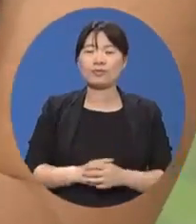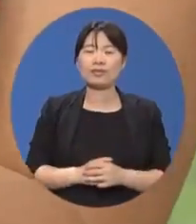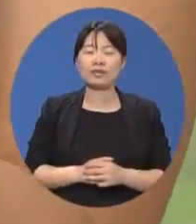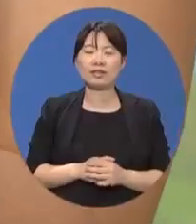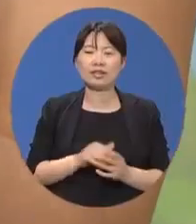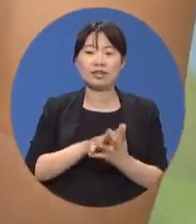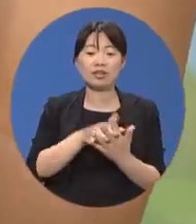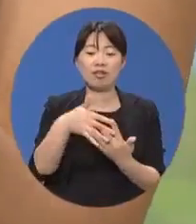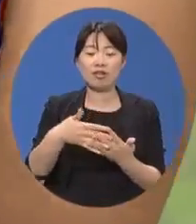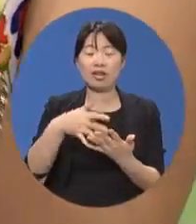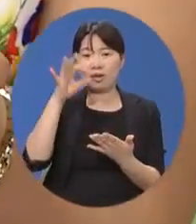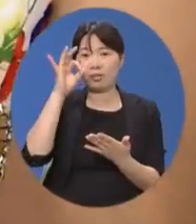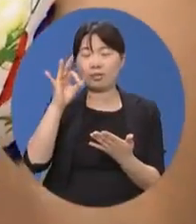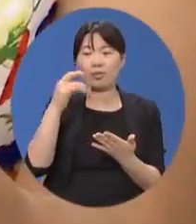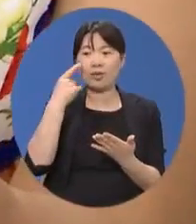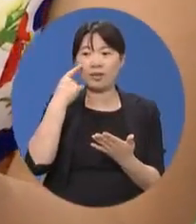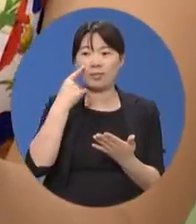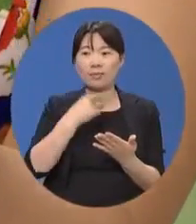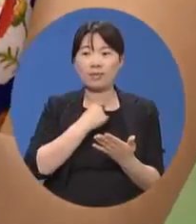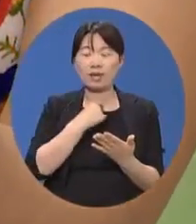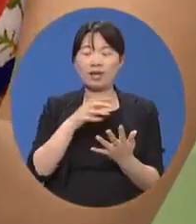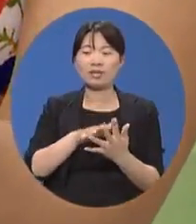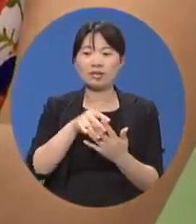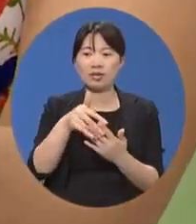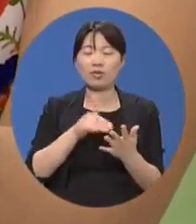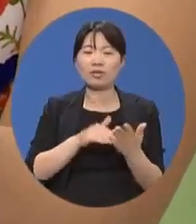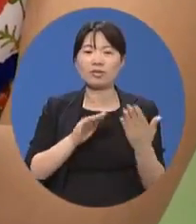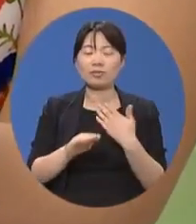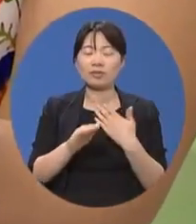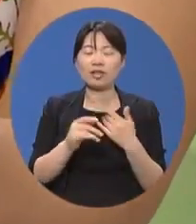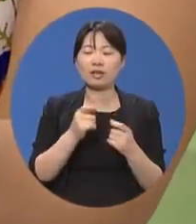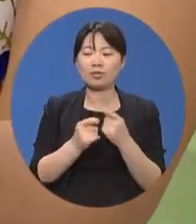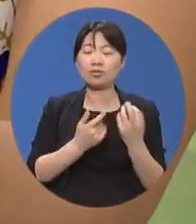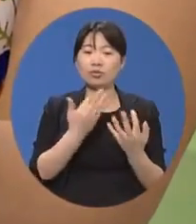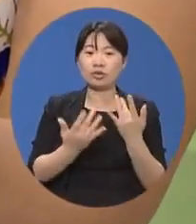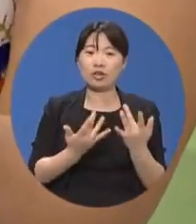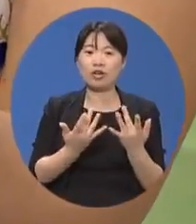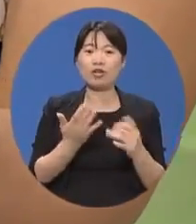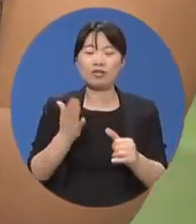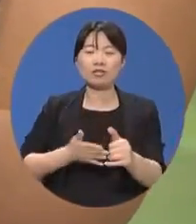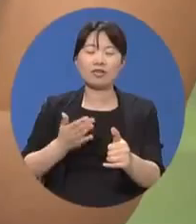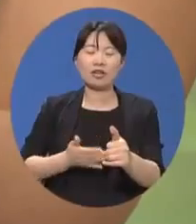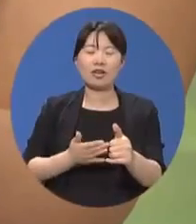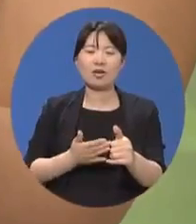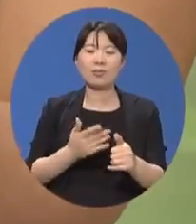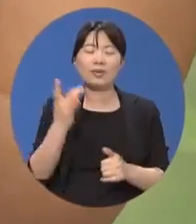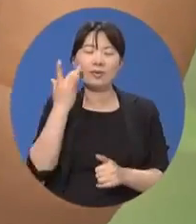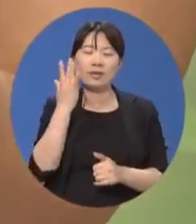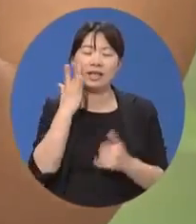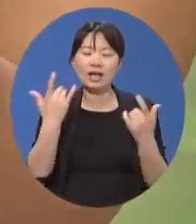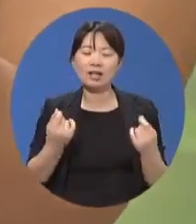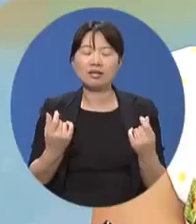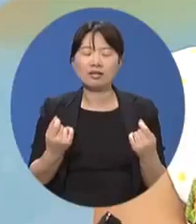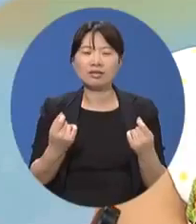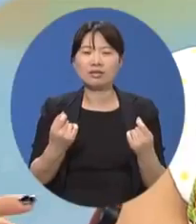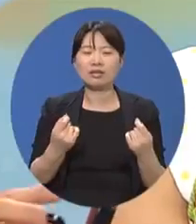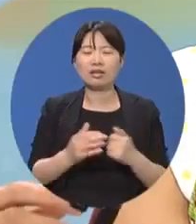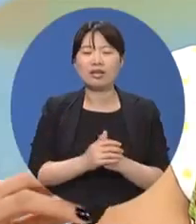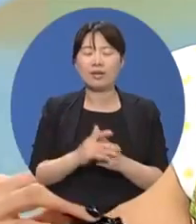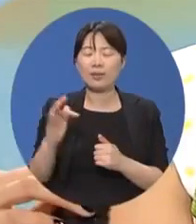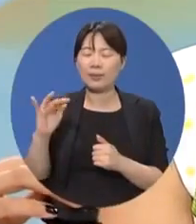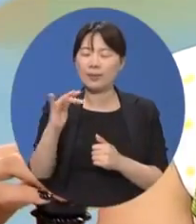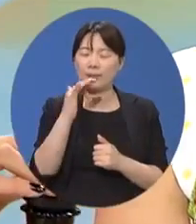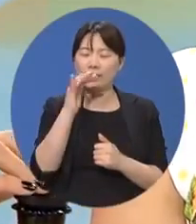* 까요 예 이렇게 부어 주신 다음에 애플을 피어 주시면 되는데요 모기가 그렇게 상큼한 오렌지